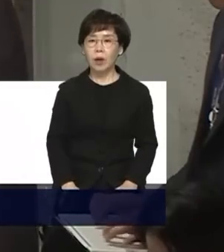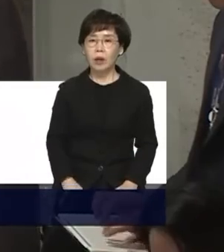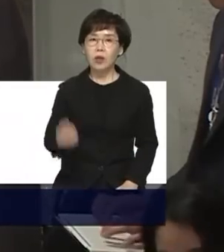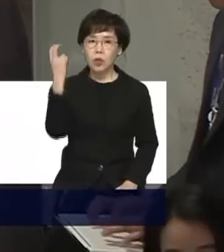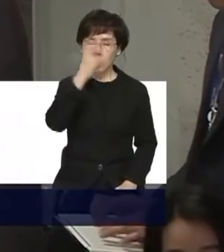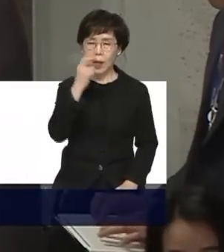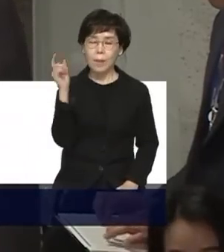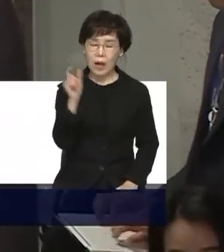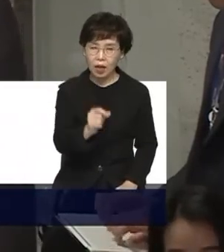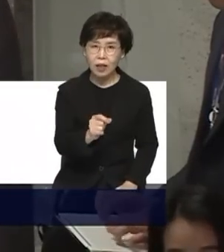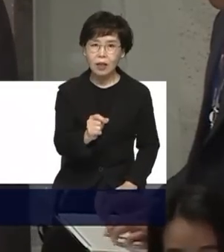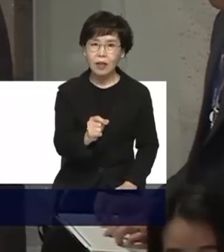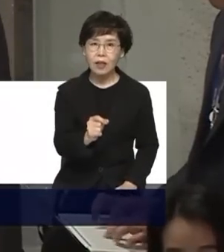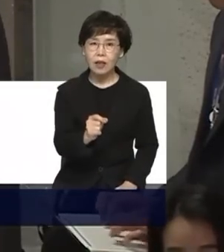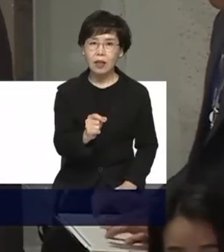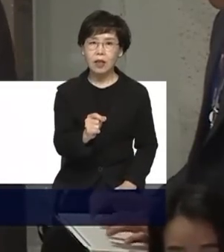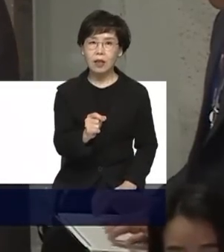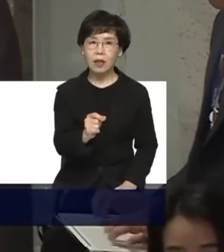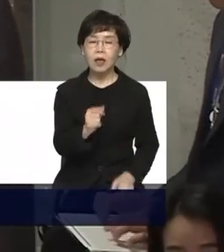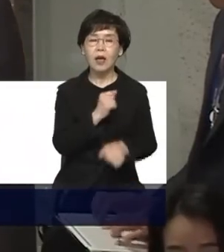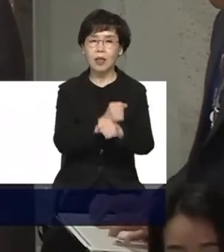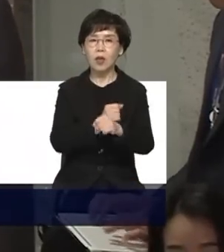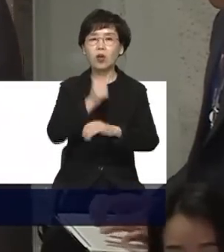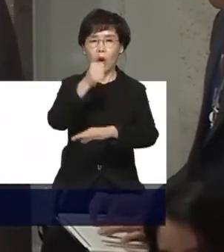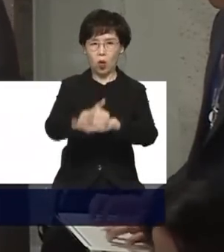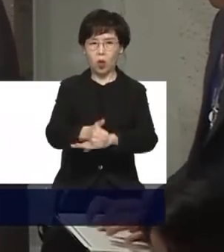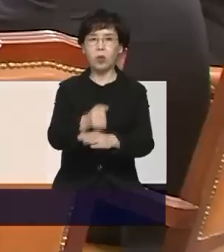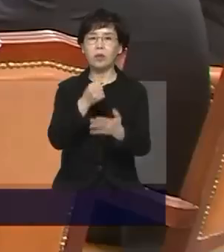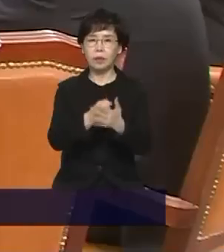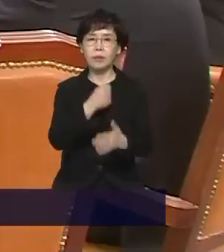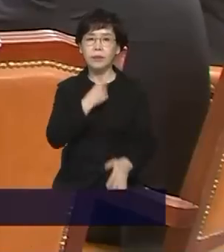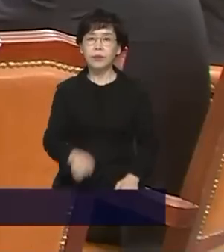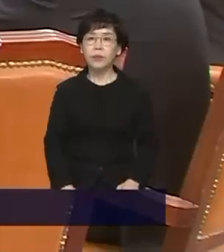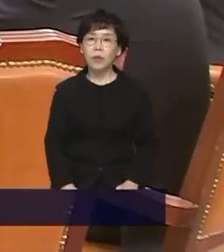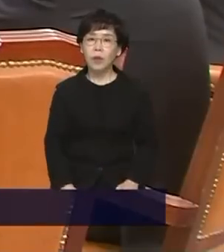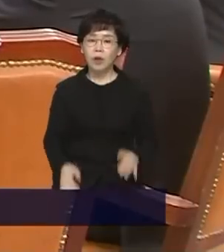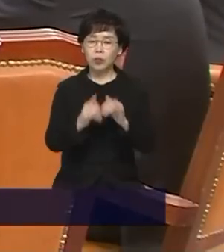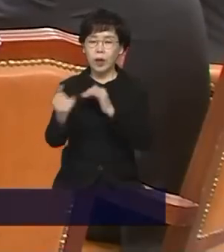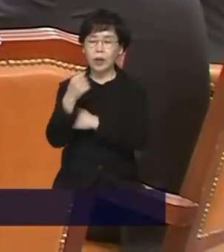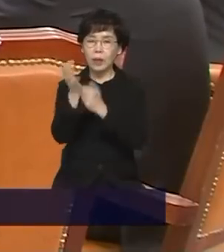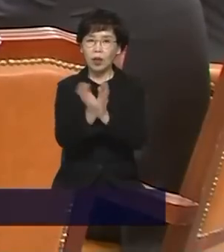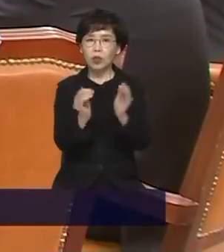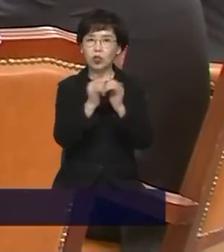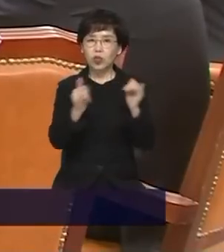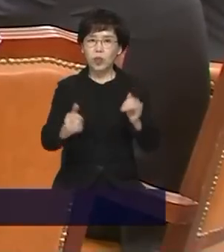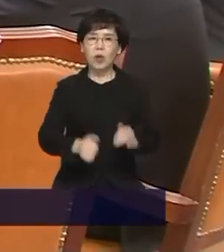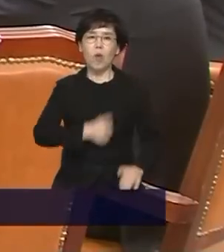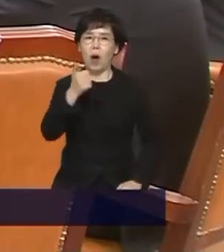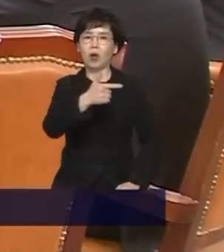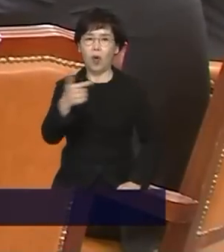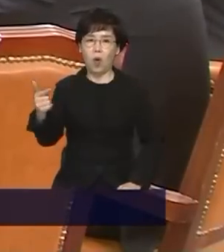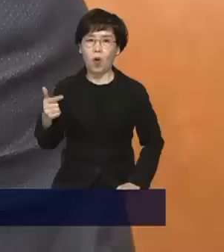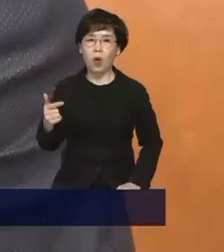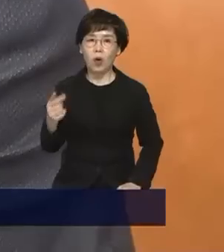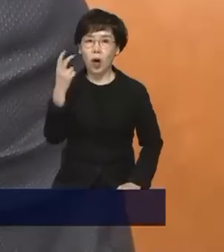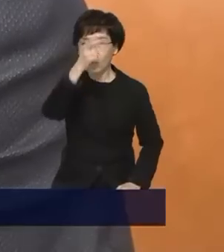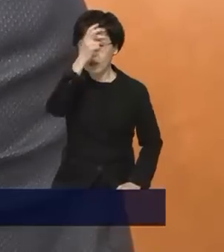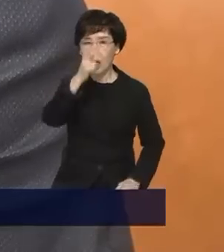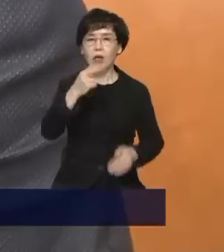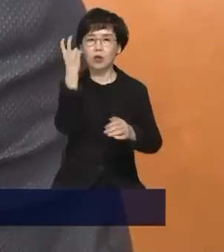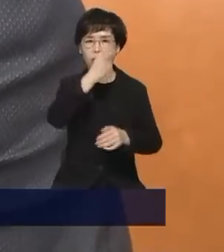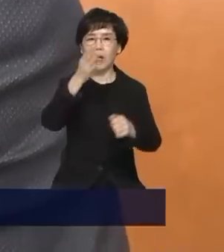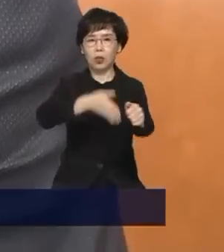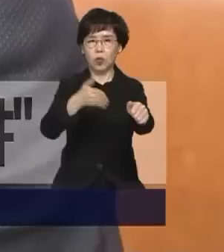조사를 신속하게 진행해서 결론을 내리겠습니다. 국민의힘은 국민적 공분이 크다며 검찰 강제